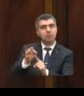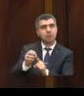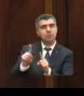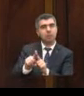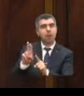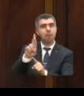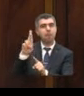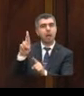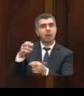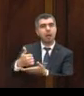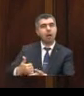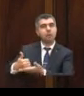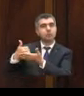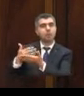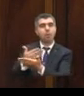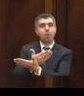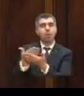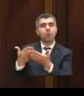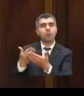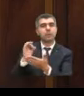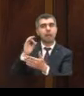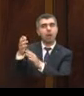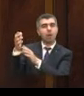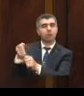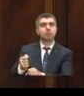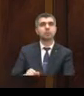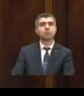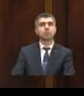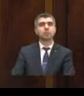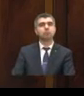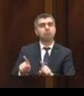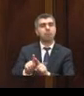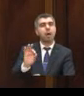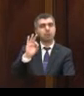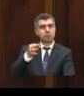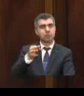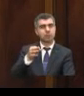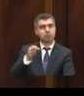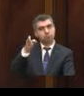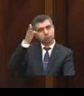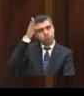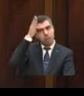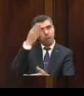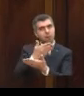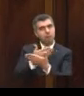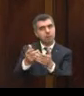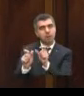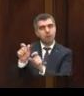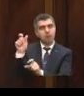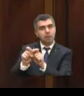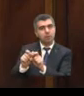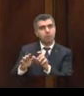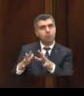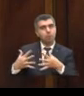ملكيتنا القائدة والضامنة من ربحها، وواثقين أيضا من ذكائنا الجماعي للتحكم